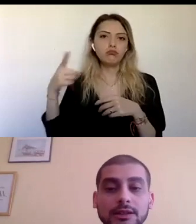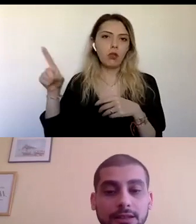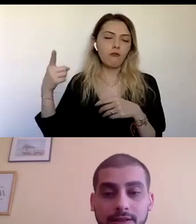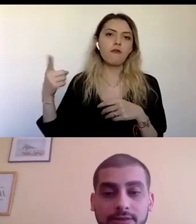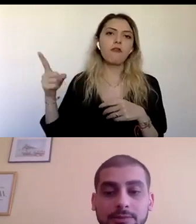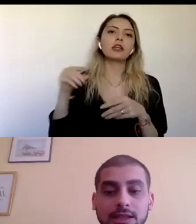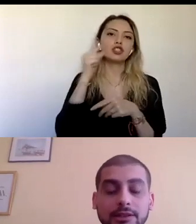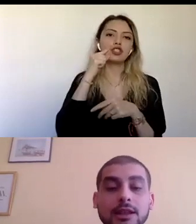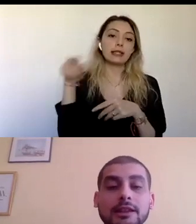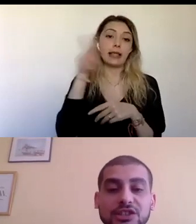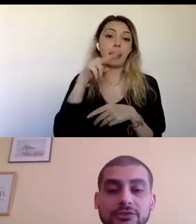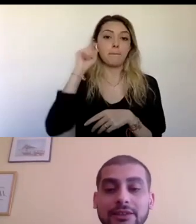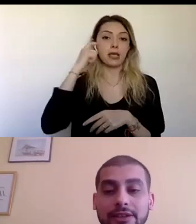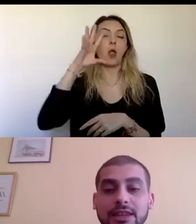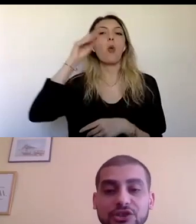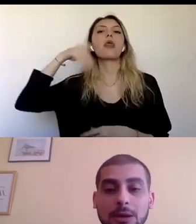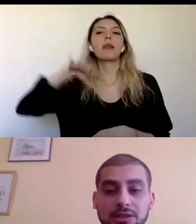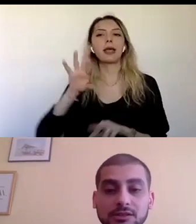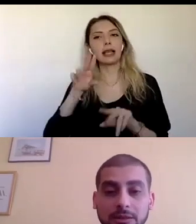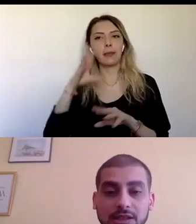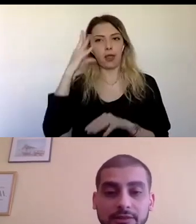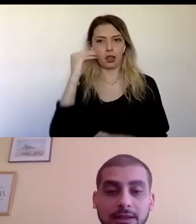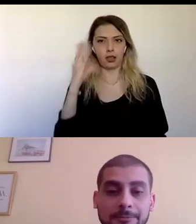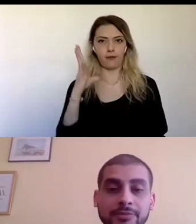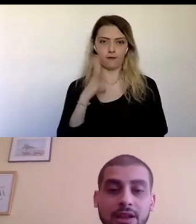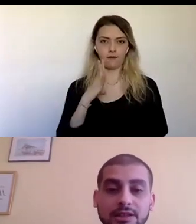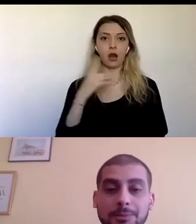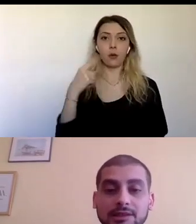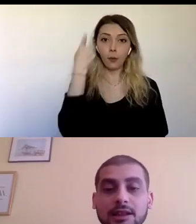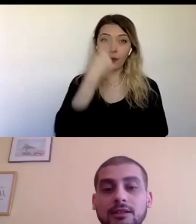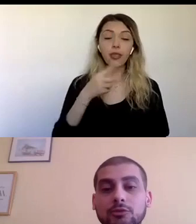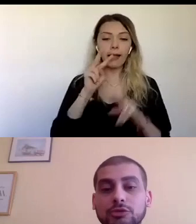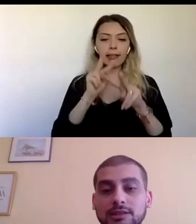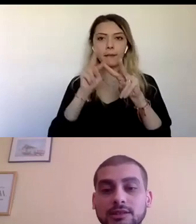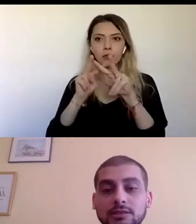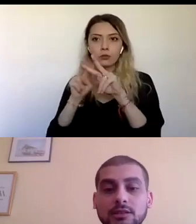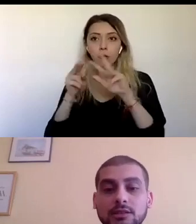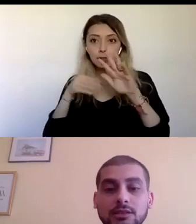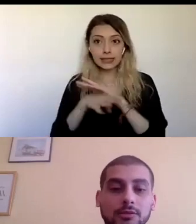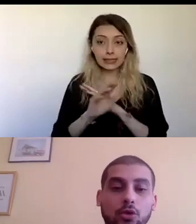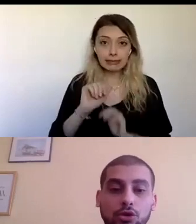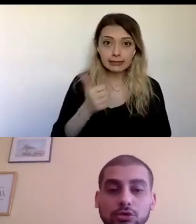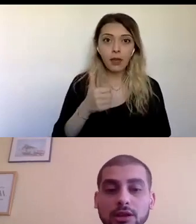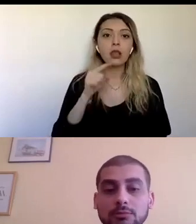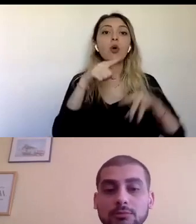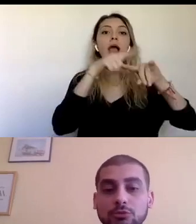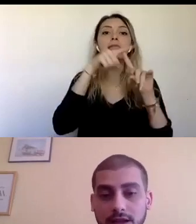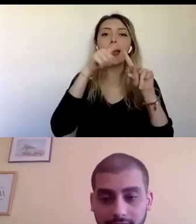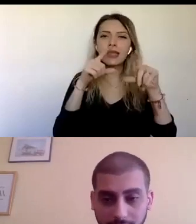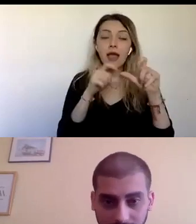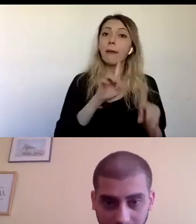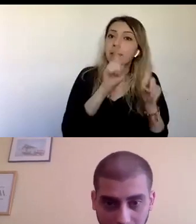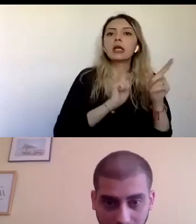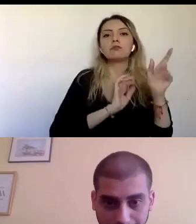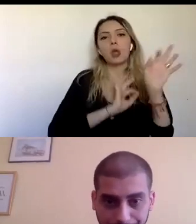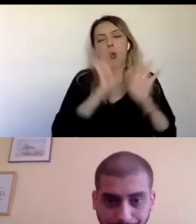yüzden girdiğiniz web sitelerin, veri girişi yaptığınız web sitelerinde HTTPS uzantısının olduğuna mutlaka